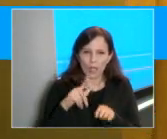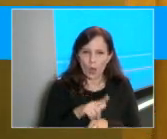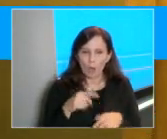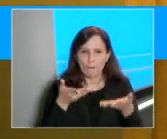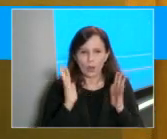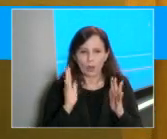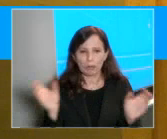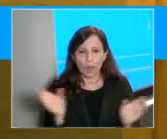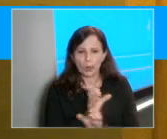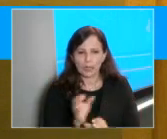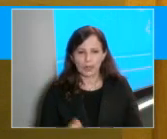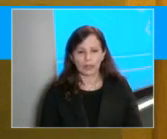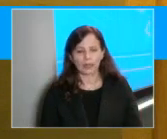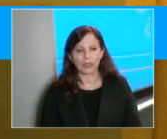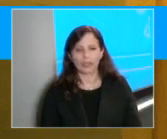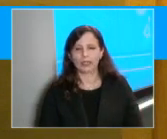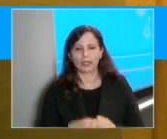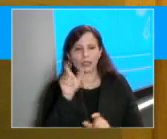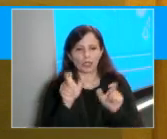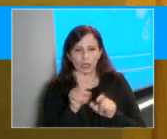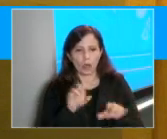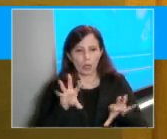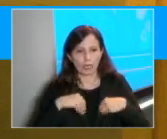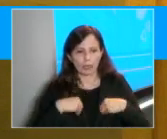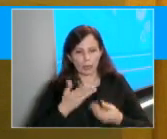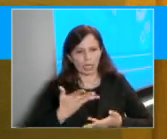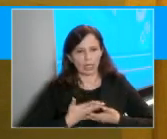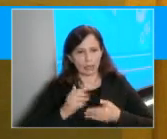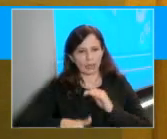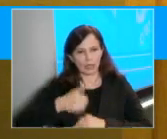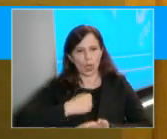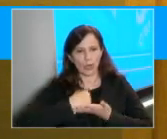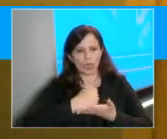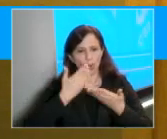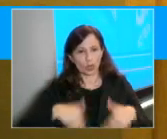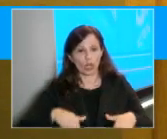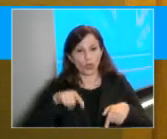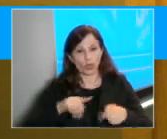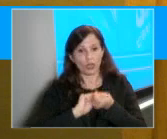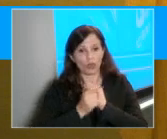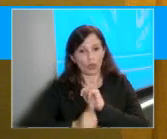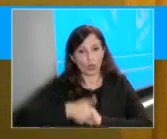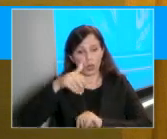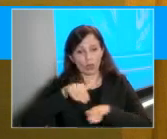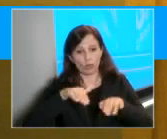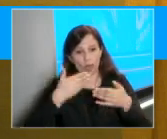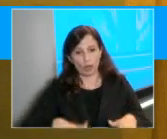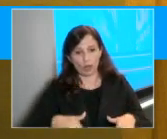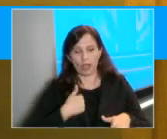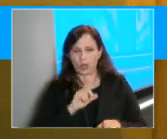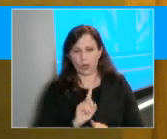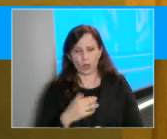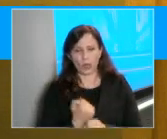הזאת. אבל כי אנשים לא היו מוכנים לקבל שר אוצר כושל כראש ממשלה כושל, זה ודאי. אלא מה? אנחנו לא ננהל מסע ומתן עם גנץ, כי